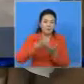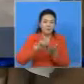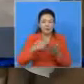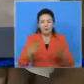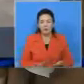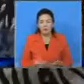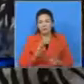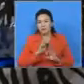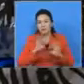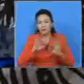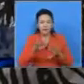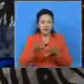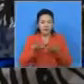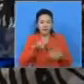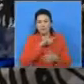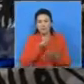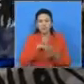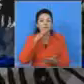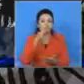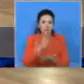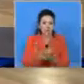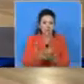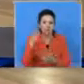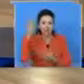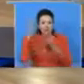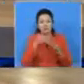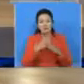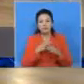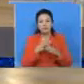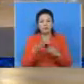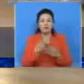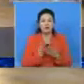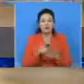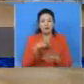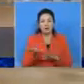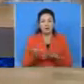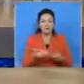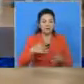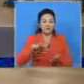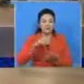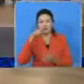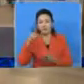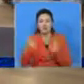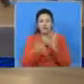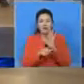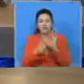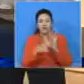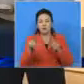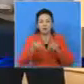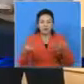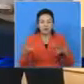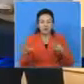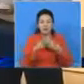сыр шертті. Көрермендердің сұрақтарына жауап беріп, ой бөлісті. Айта өтейік, аталған іс-шара қаламыздағы нөмірі 63-ші мектеп